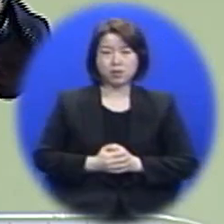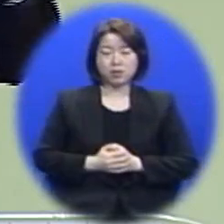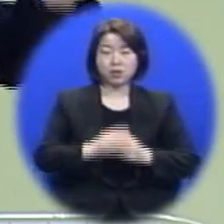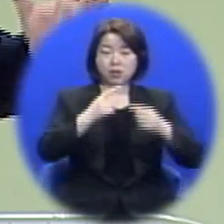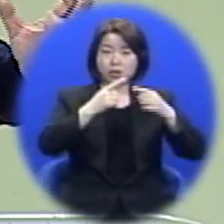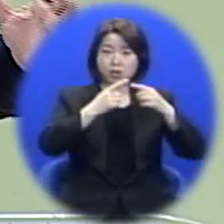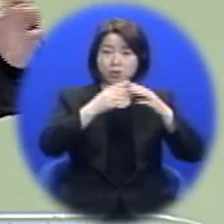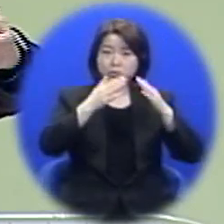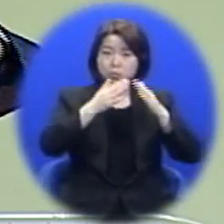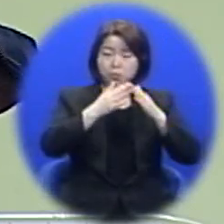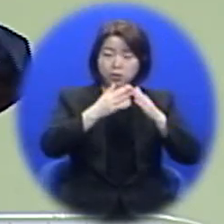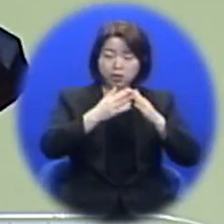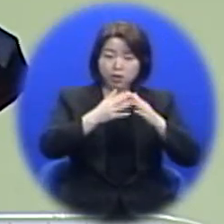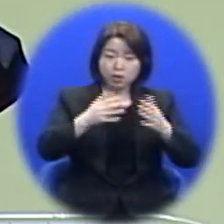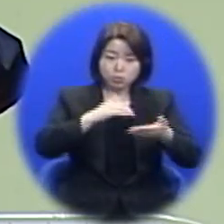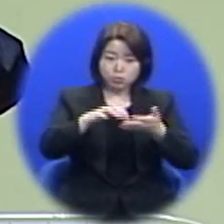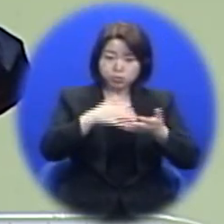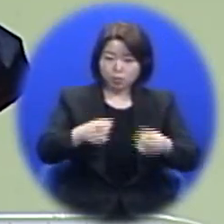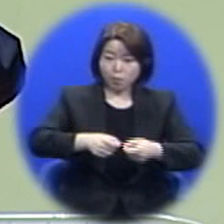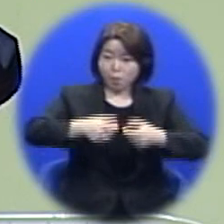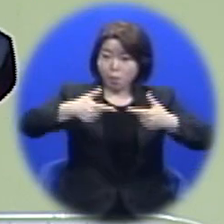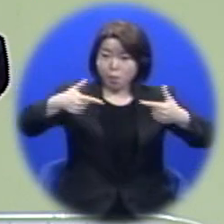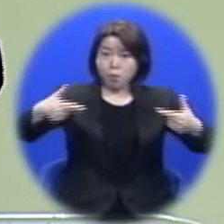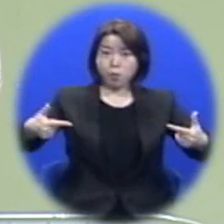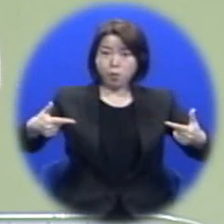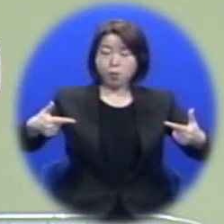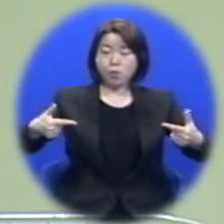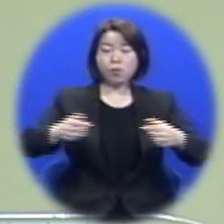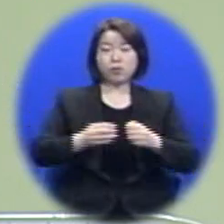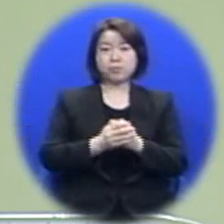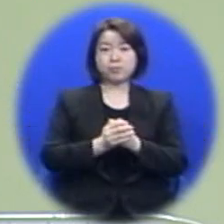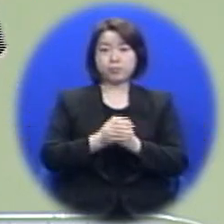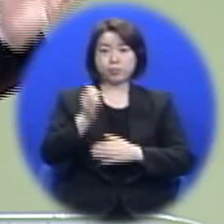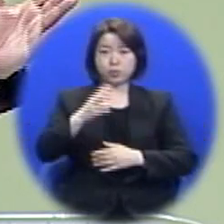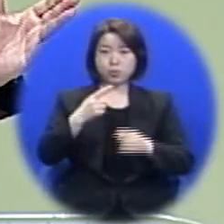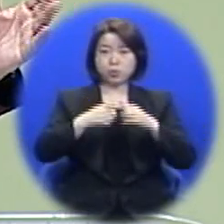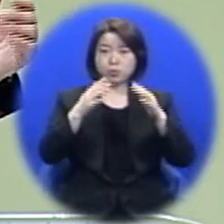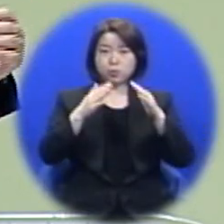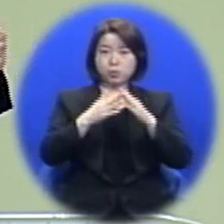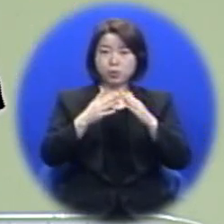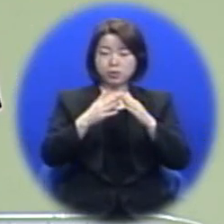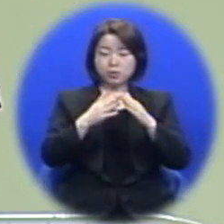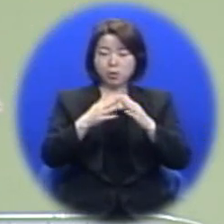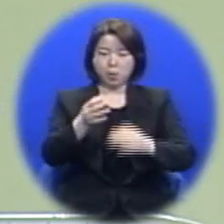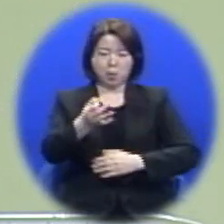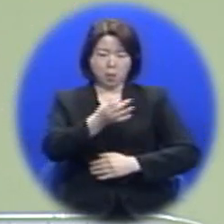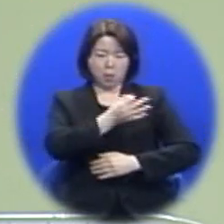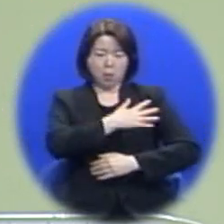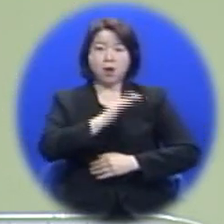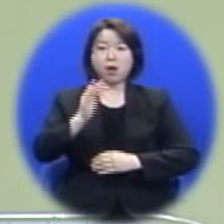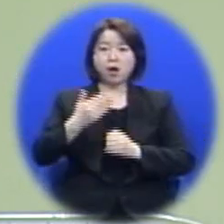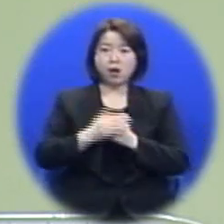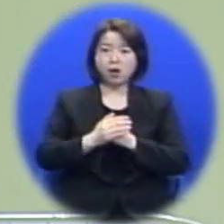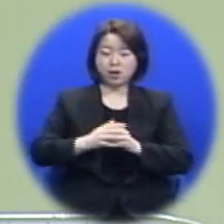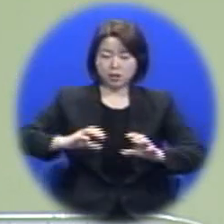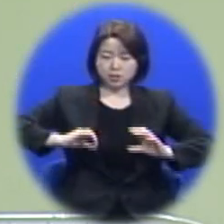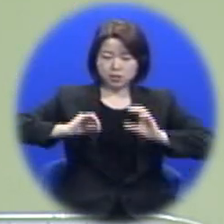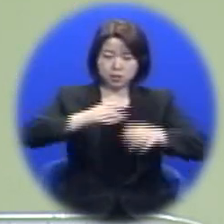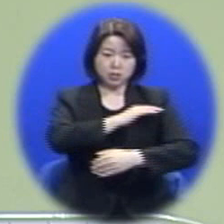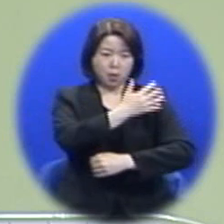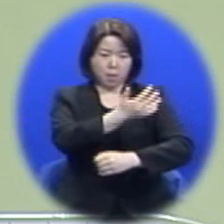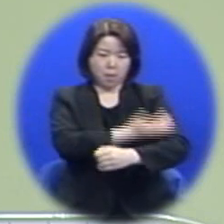교회는 엄청나게 들었고 그리고 교회는 부유해 졌고 세상 권력까지 도